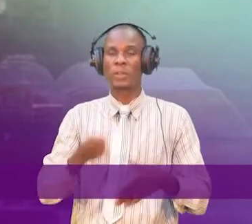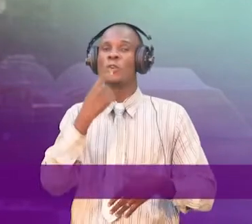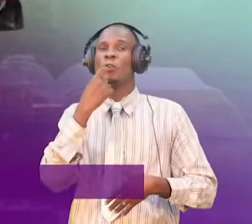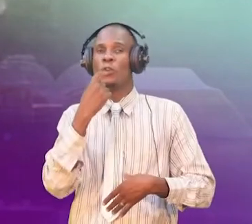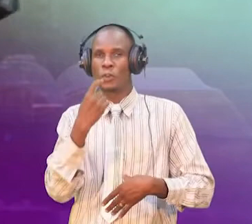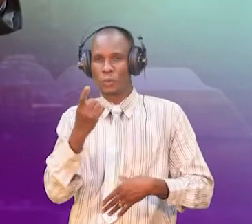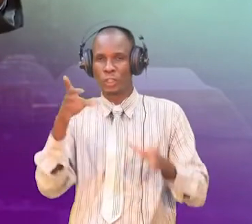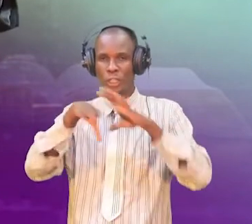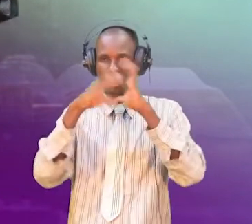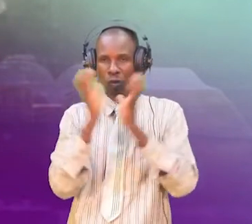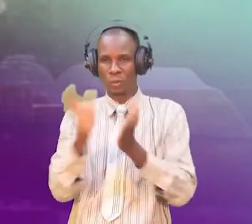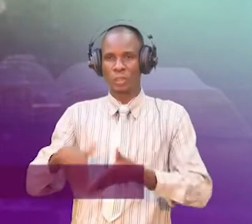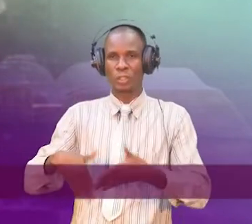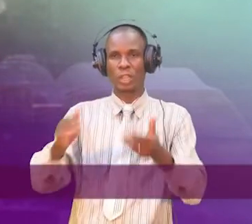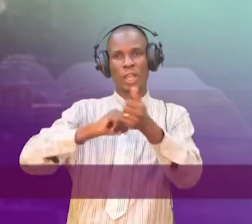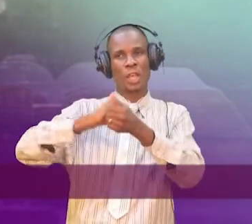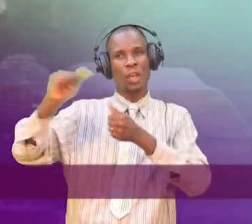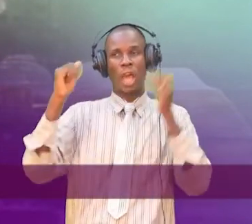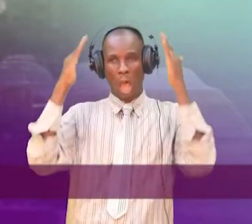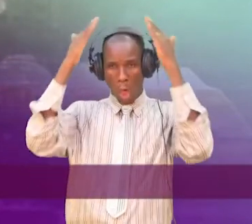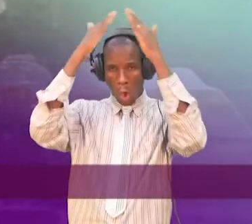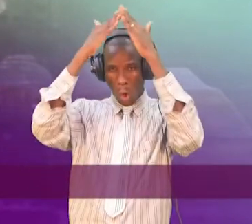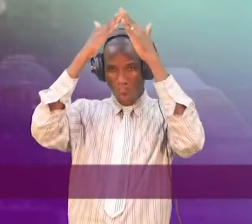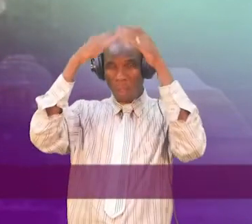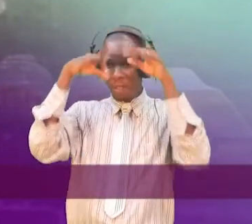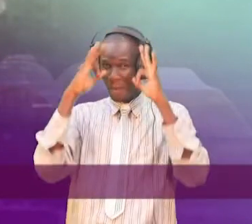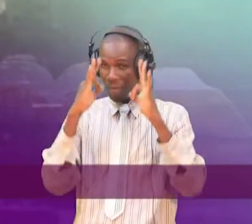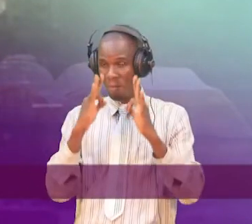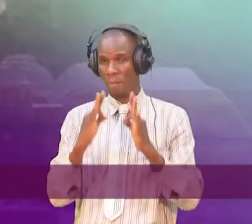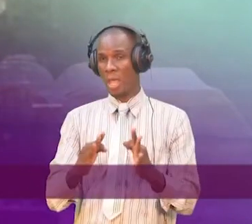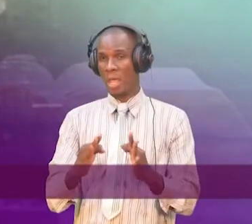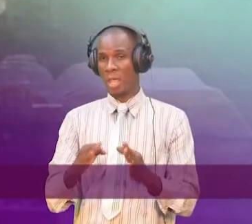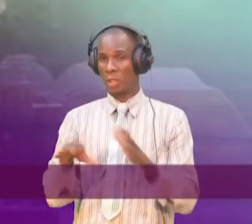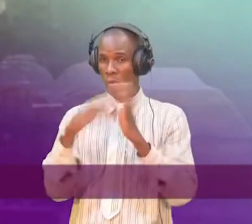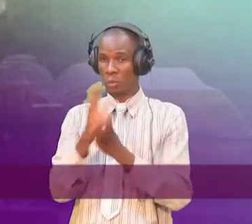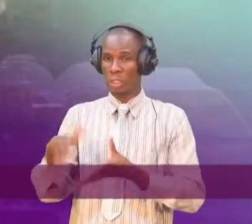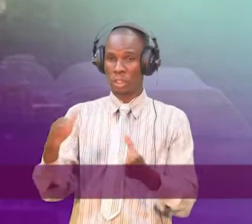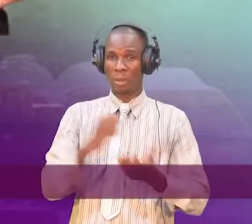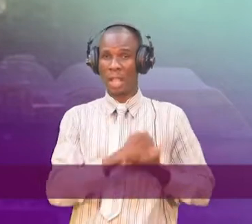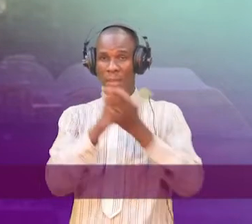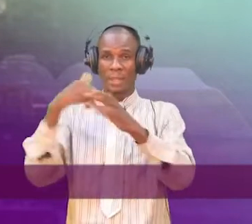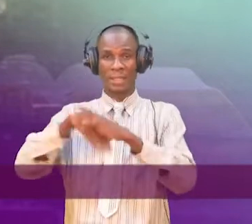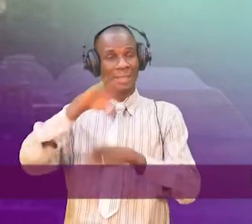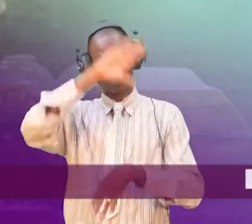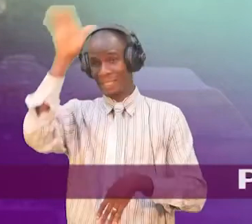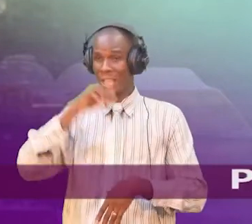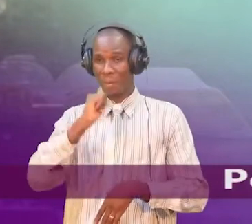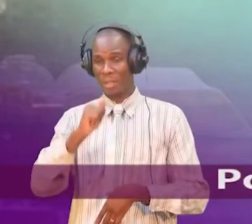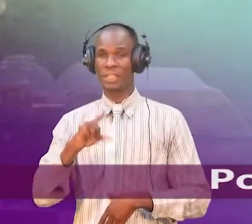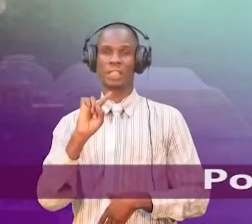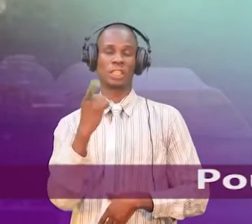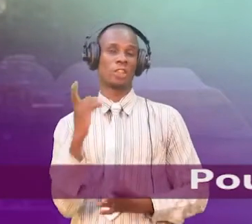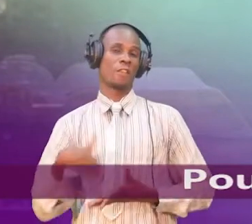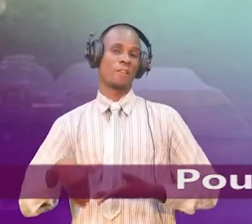Boni ozali koluka kobi lukela lobiko na makasi na yo moko? Na koluka luka nzela na yo moko po na kozwa